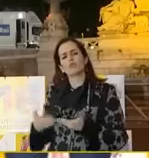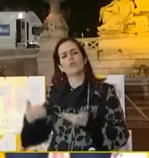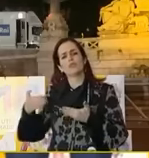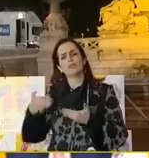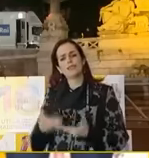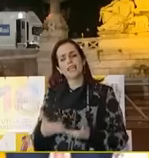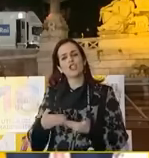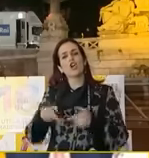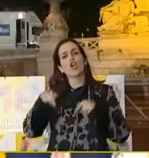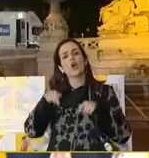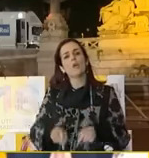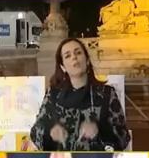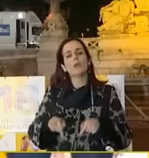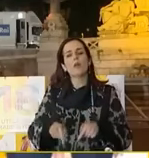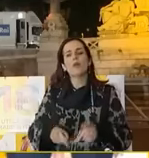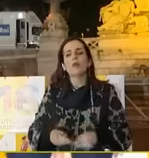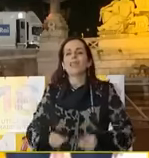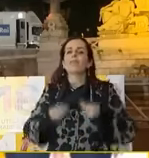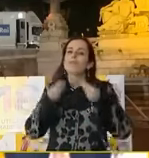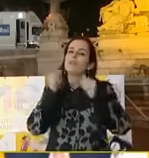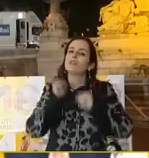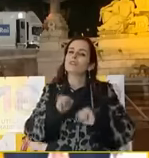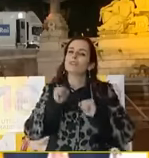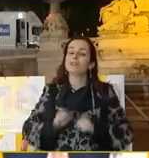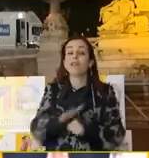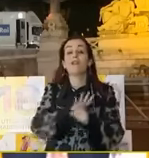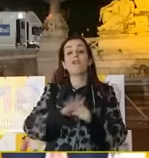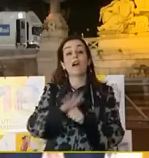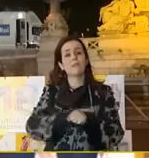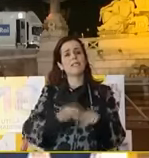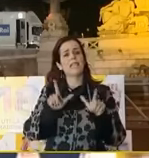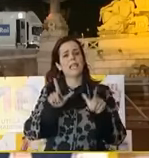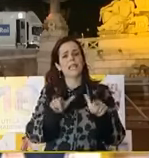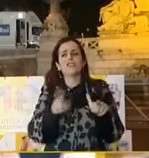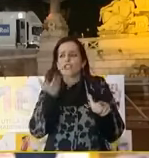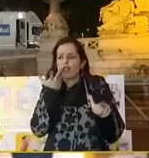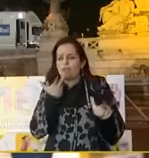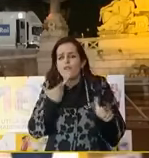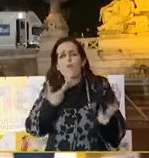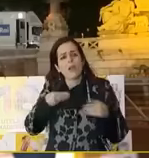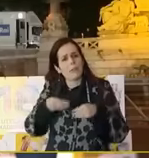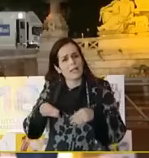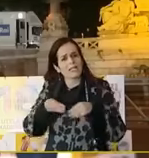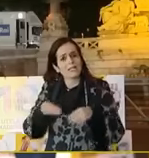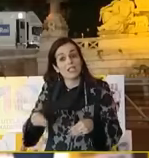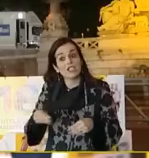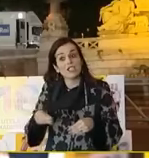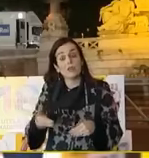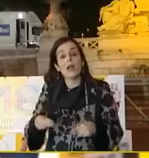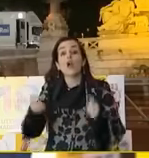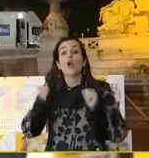che permetterà alle famiglie laziali che vorranno aderirvi di avere degli sgravi